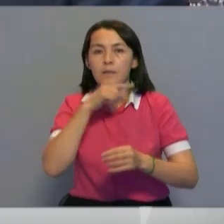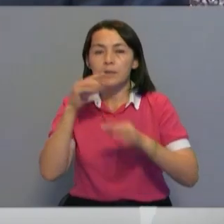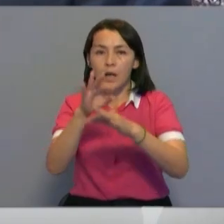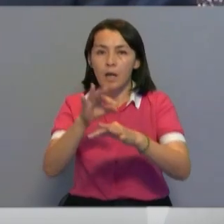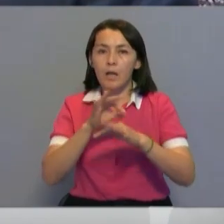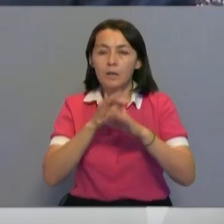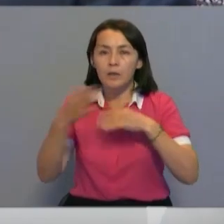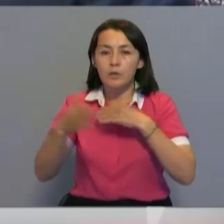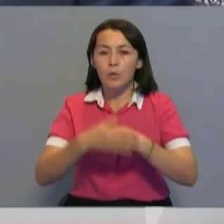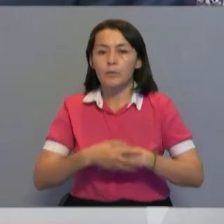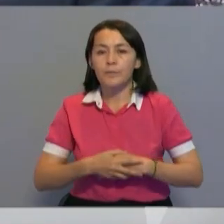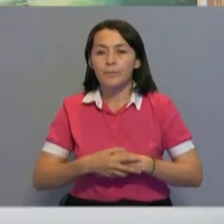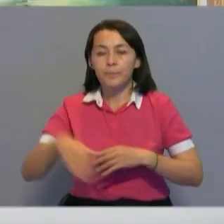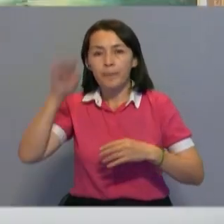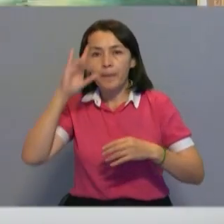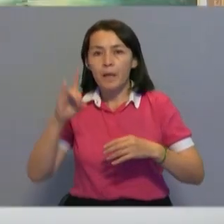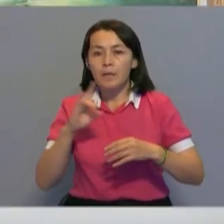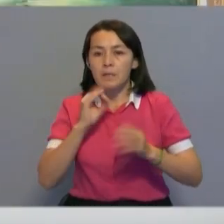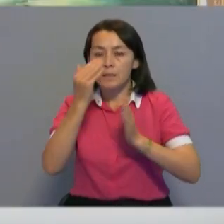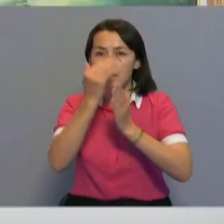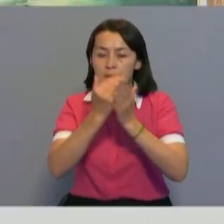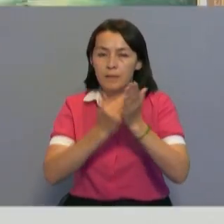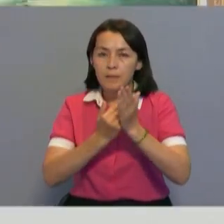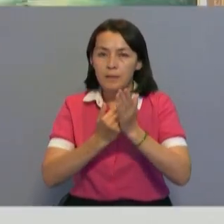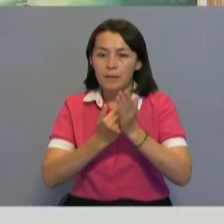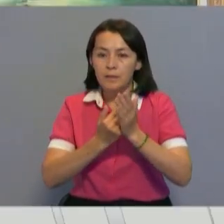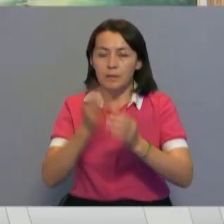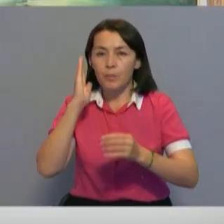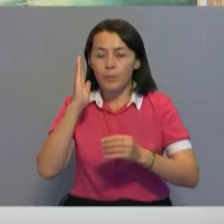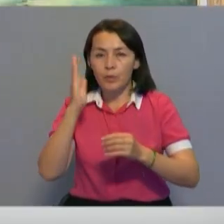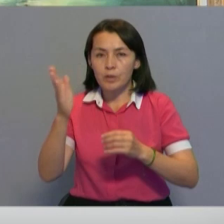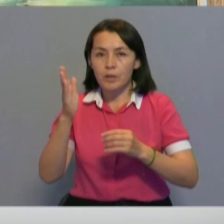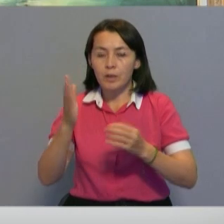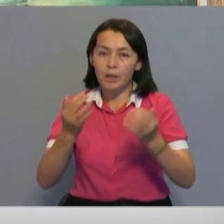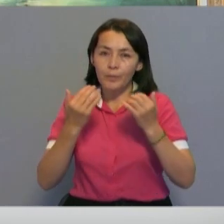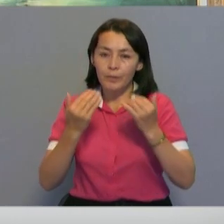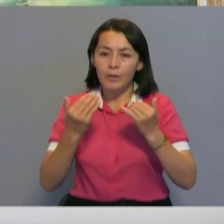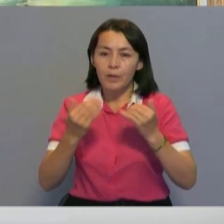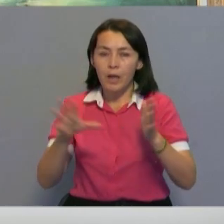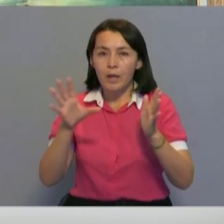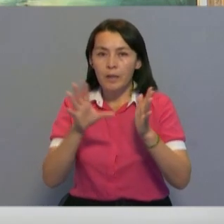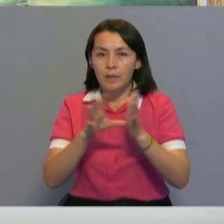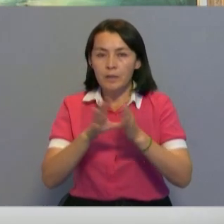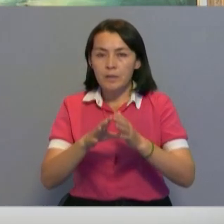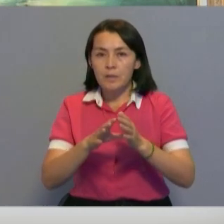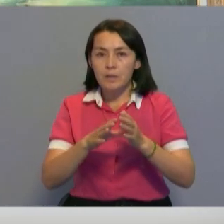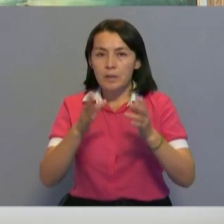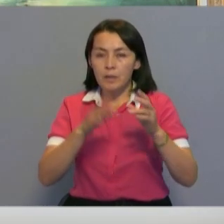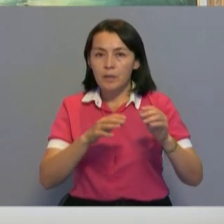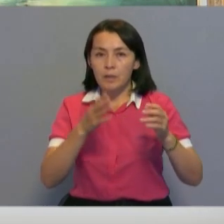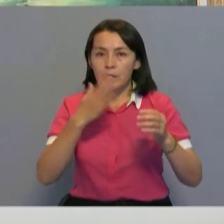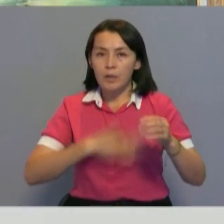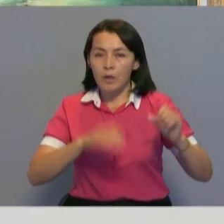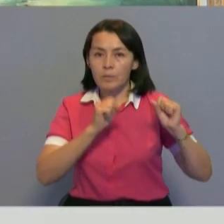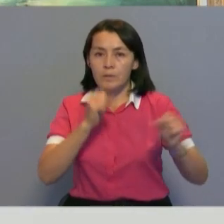келетін ағындар жауып тұр. Қазақстанның стратегиялық болашағына мына энергетикалық қауіпсіздікті қамтамасыз